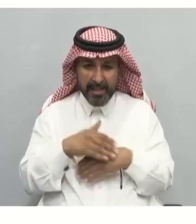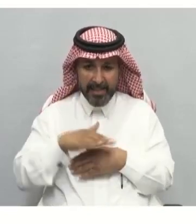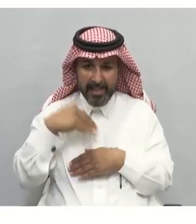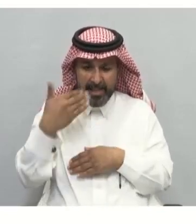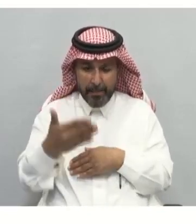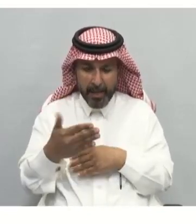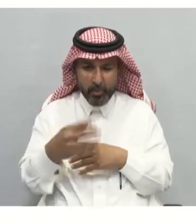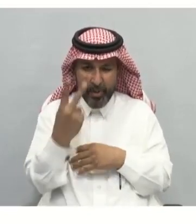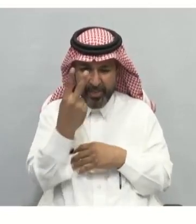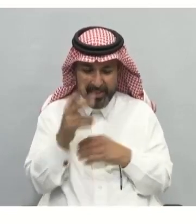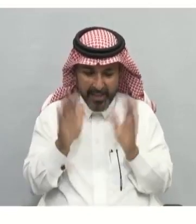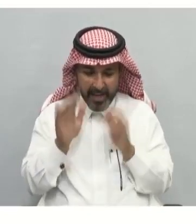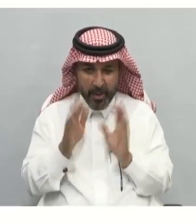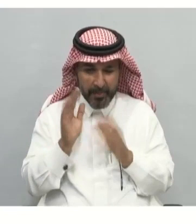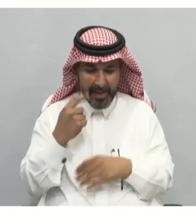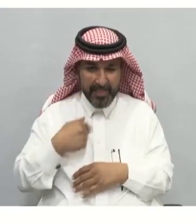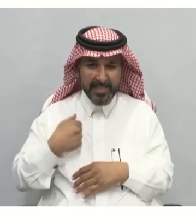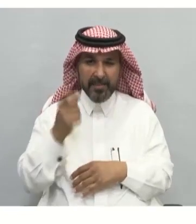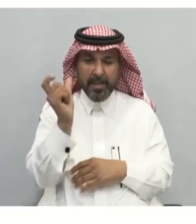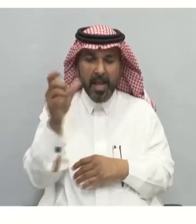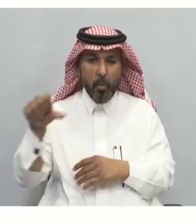بذلك المصطفى صلى الله عليه